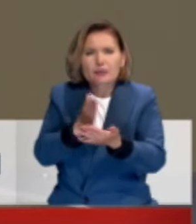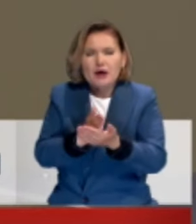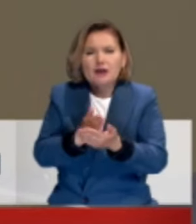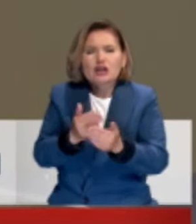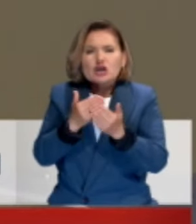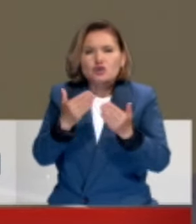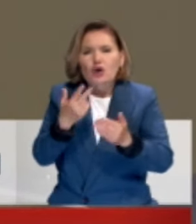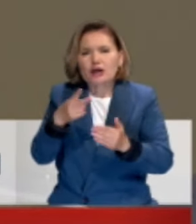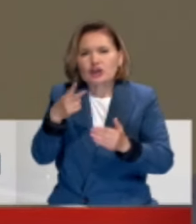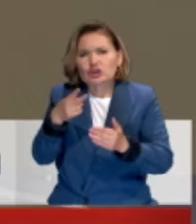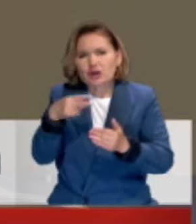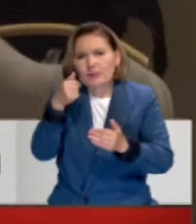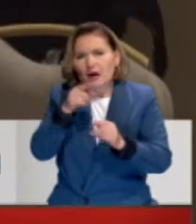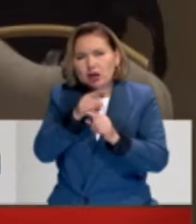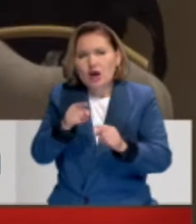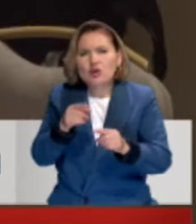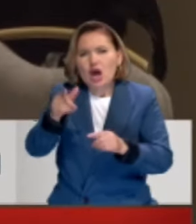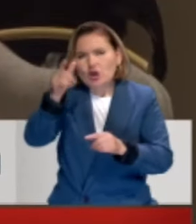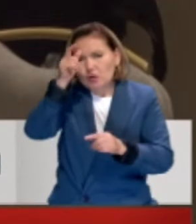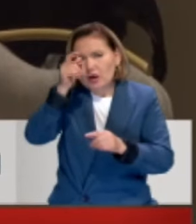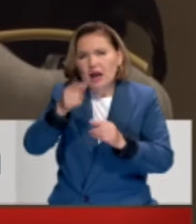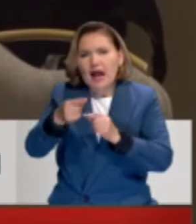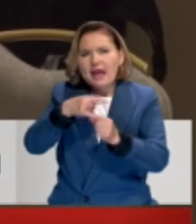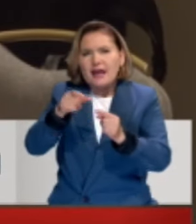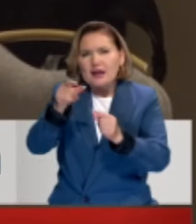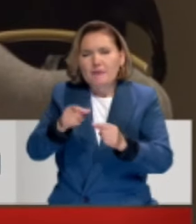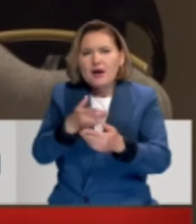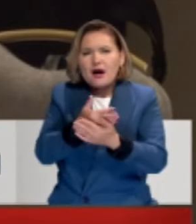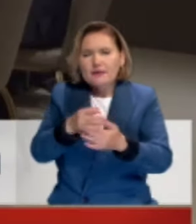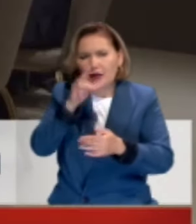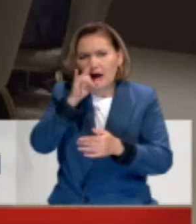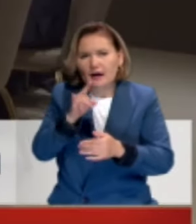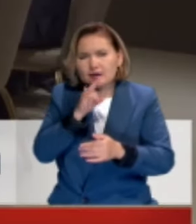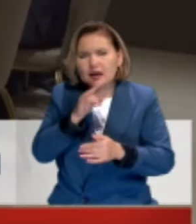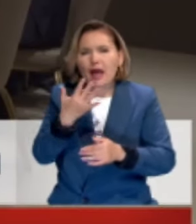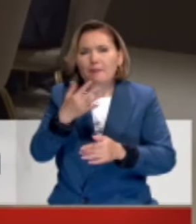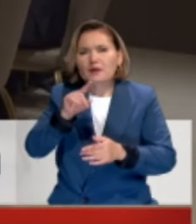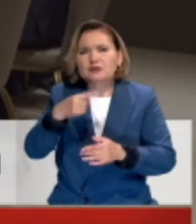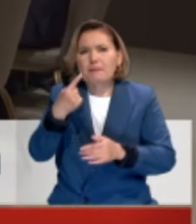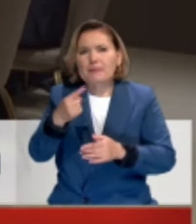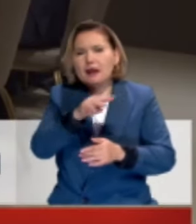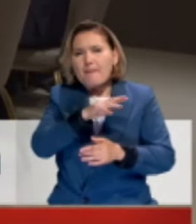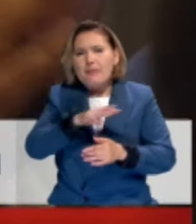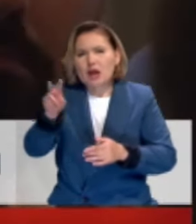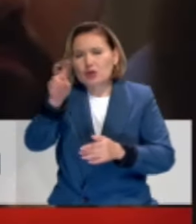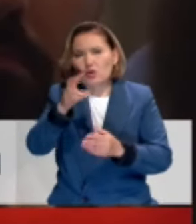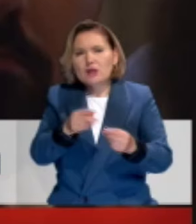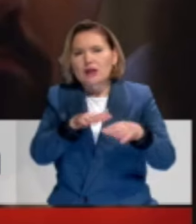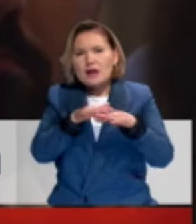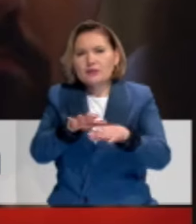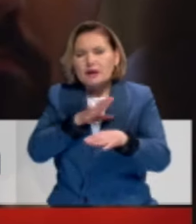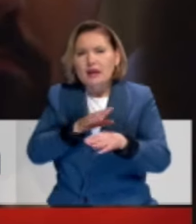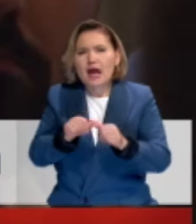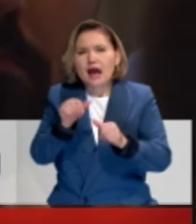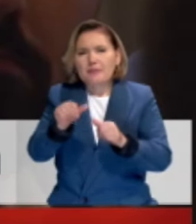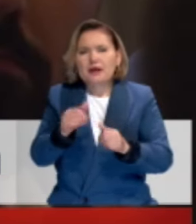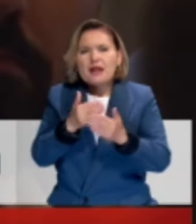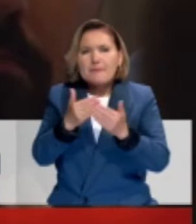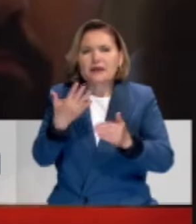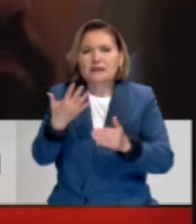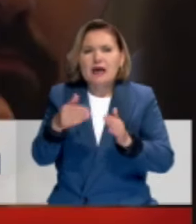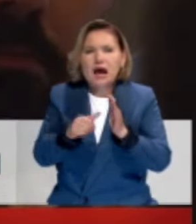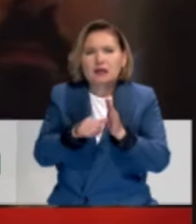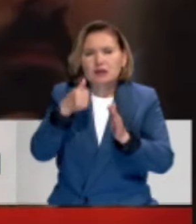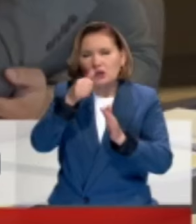соңғы 20 жылда түркиялық инвесторлар түрлі сала бойынша елімізге 5,1 миллиард доллар қаржы салған. Әсіресе кейінгі 5-6